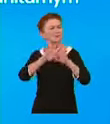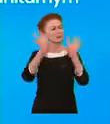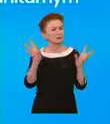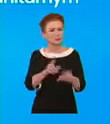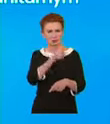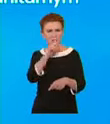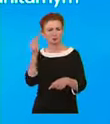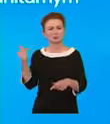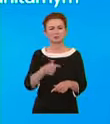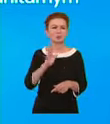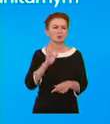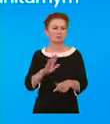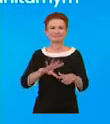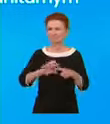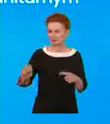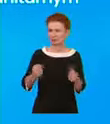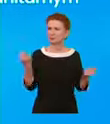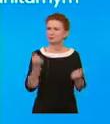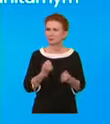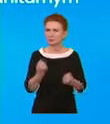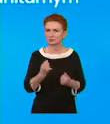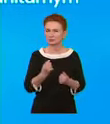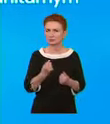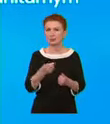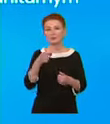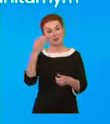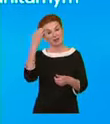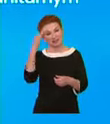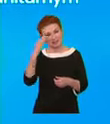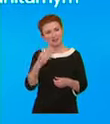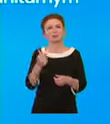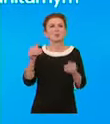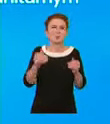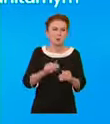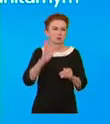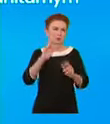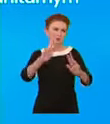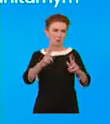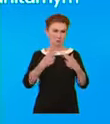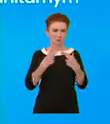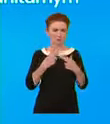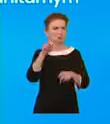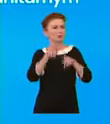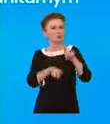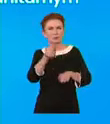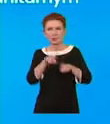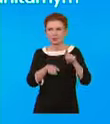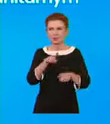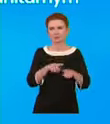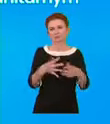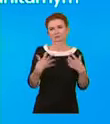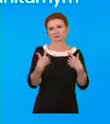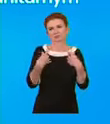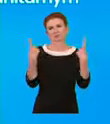ta nadzieja to powrót do w miarę normalnego funkcjonowania w gospodarce i w społeczeństwie.